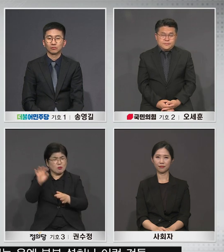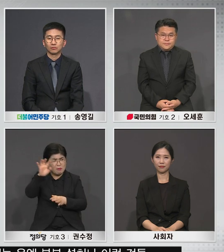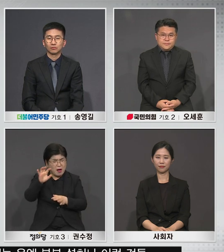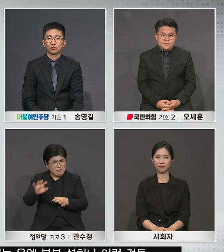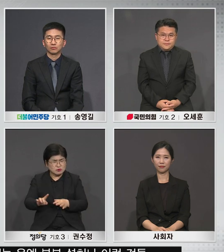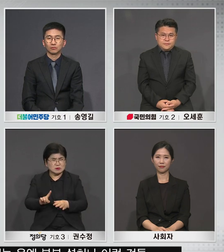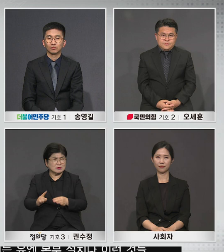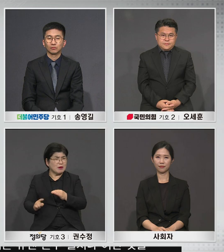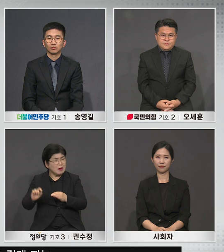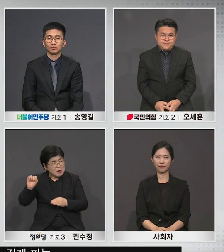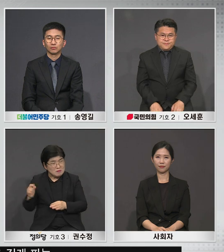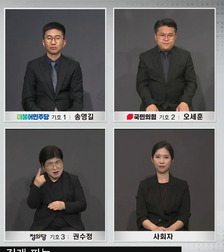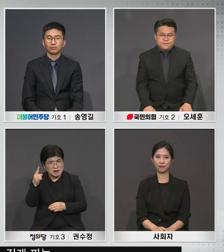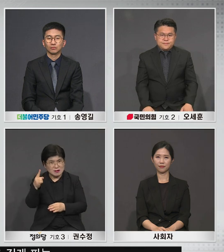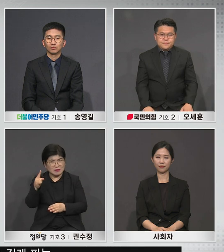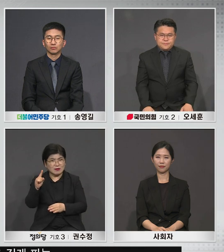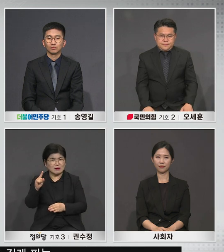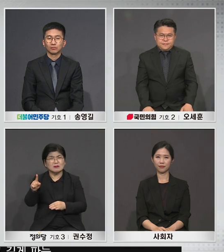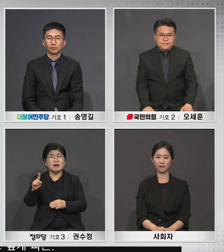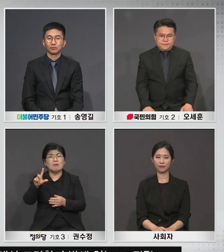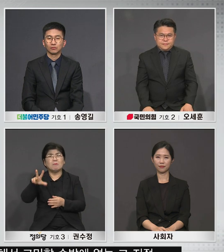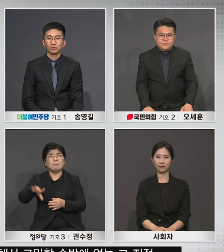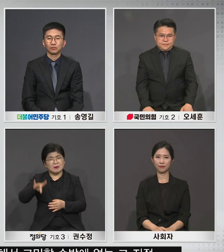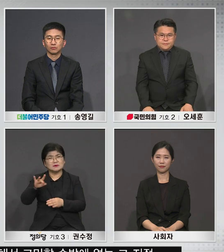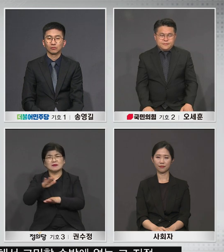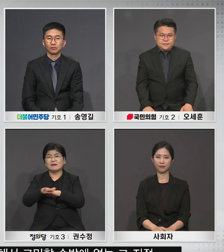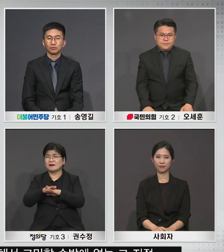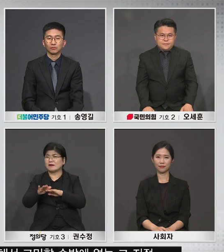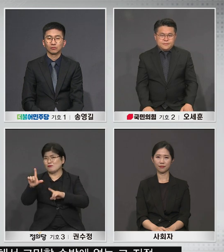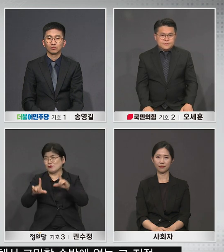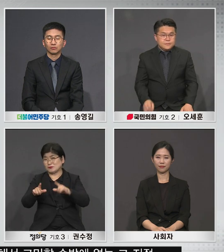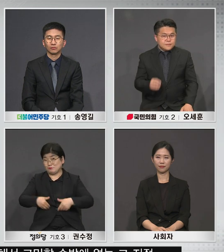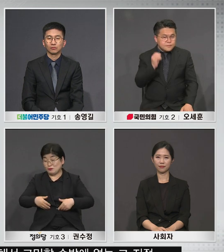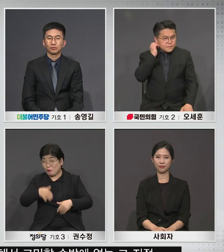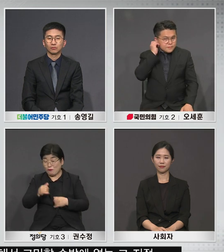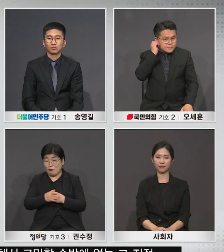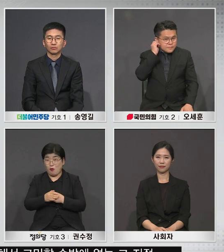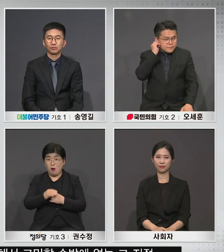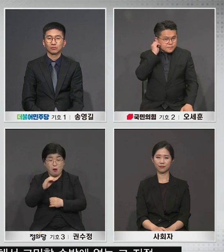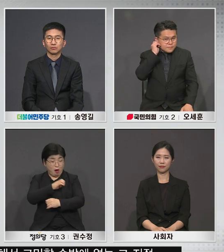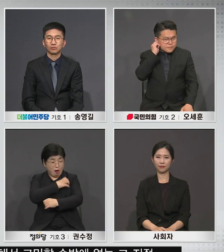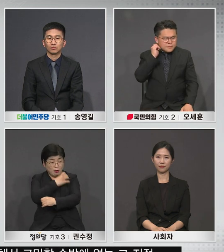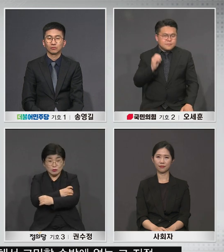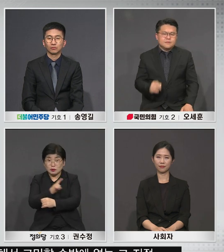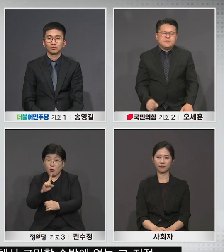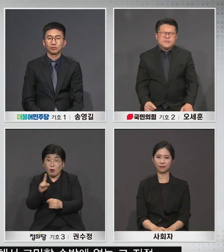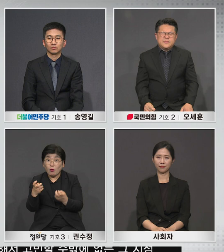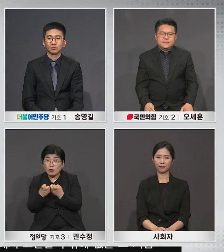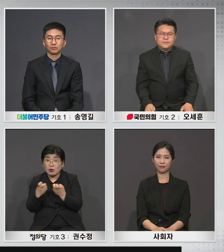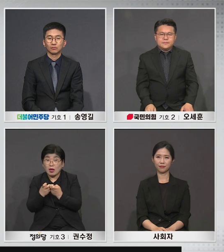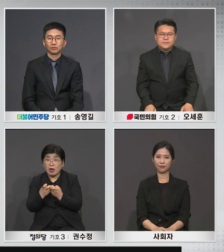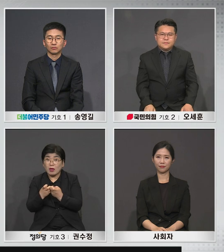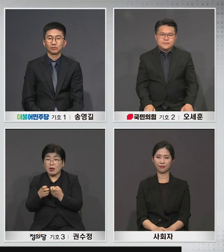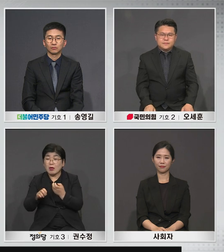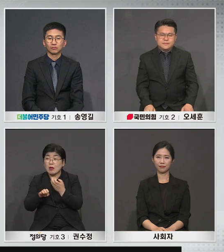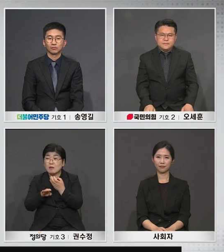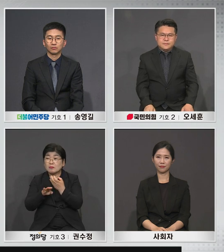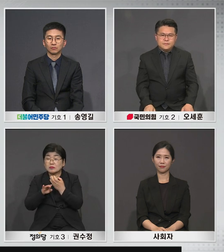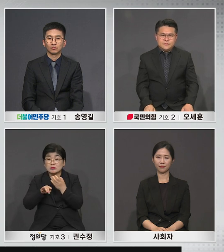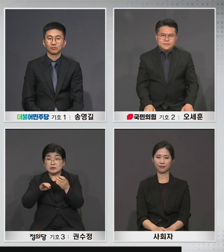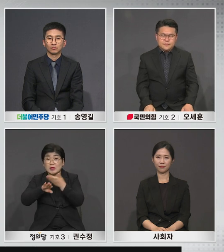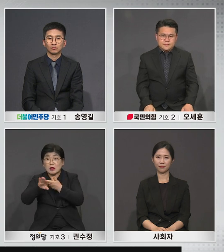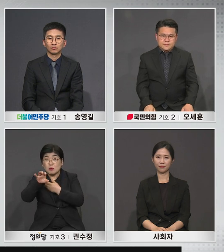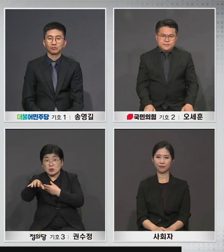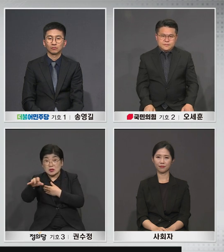이것부터 해결하려는 자세를 가져야 된다고 보여지고요. 에너지원과 관련해서도 밖에서 계속해서 에너지원을 수렴하면서 서울이